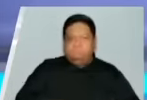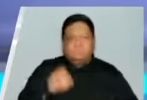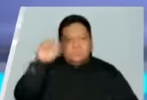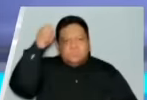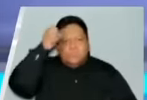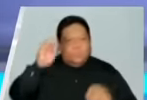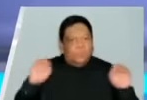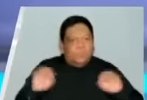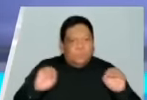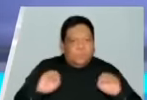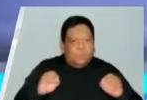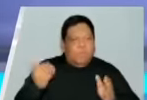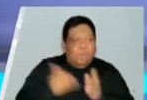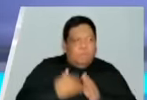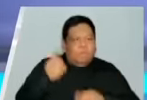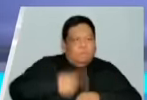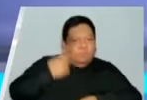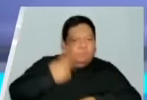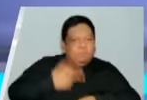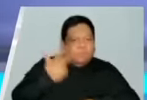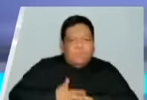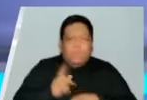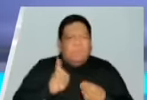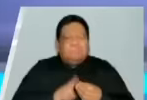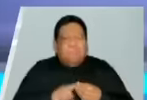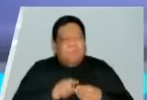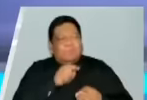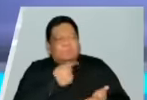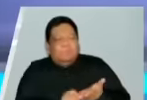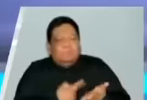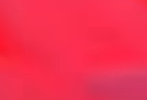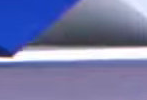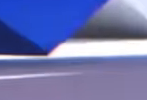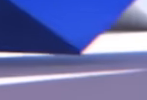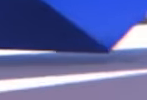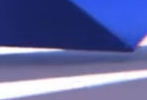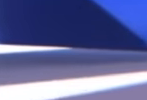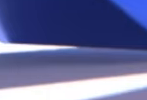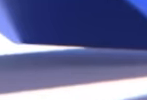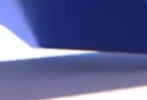sa umano'y mga pang-aabuso ng pastor. Nakatutok si Mav Gonzalez.